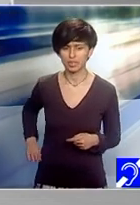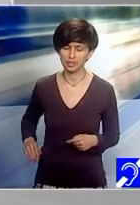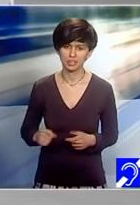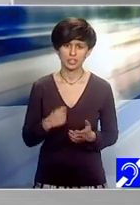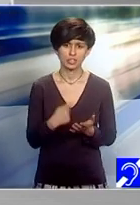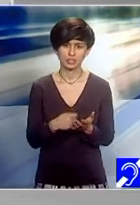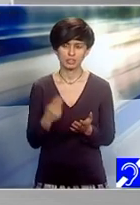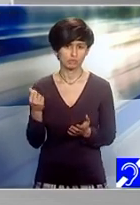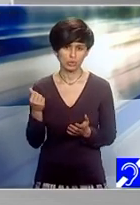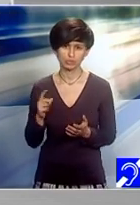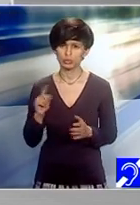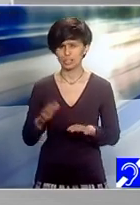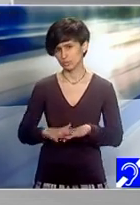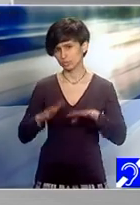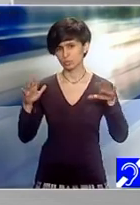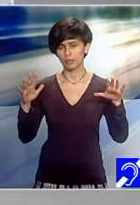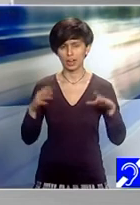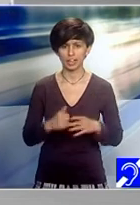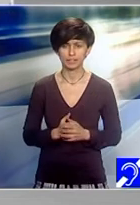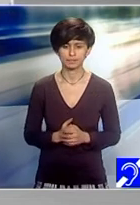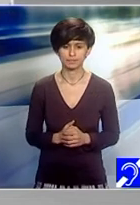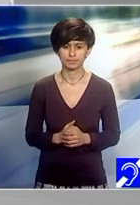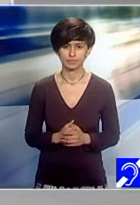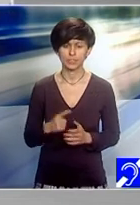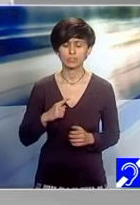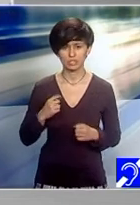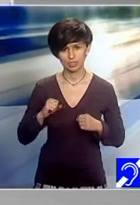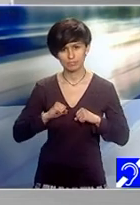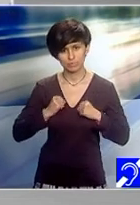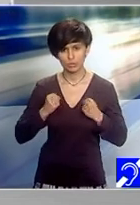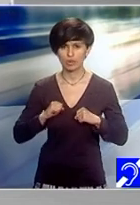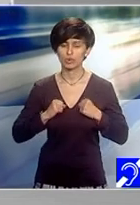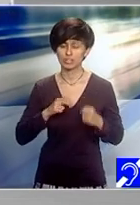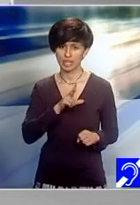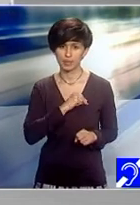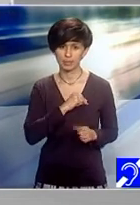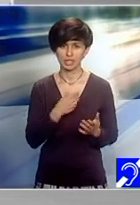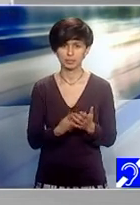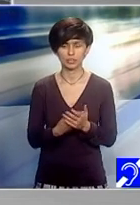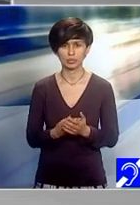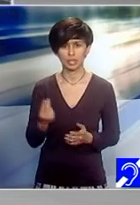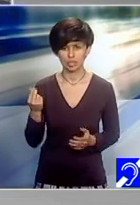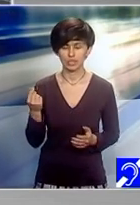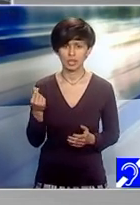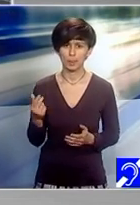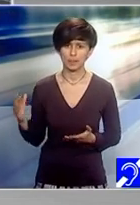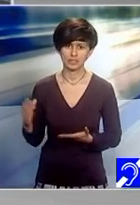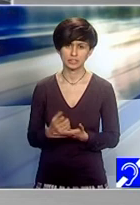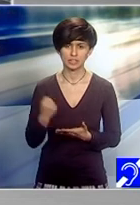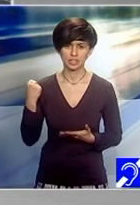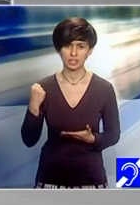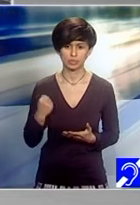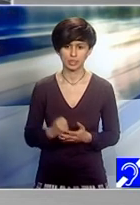atât de mari precum par și un efort care merită, pentru că în final acești bani tot se recuperează pe